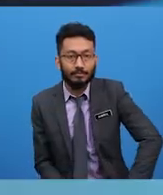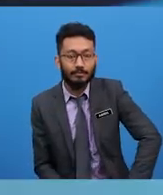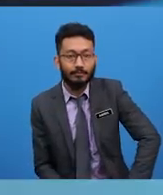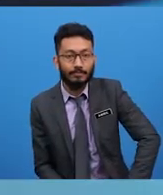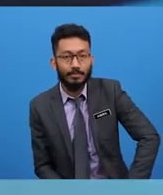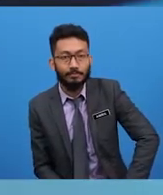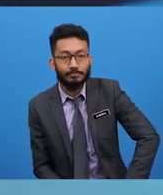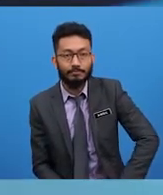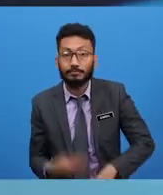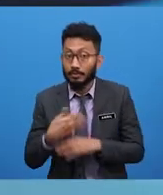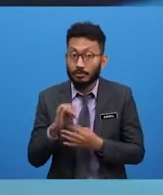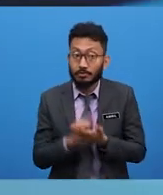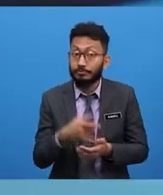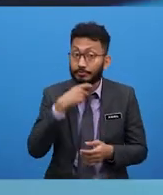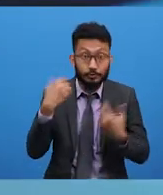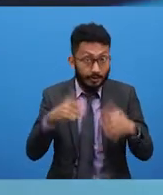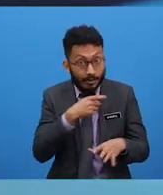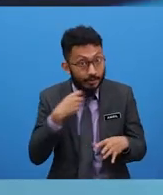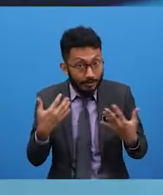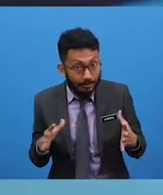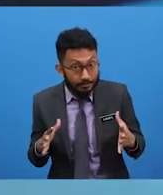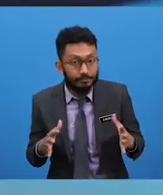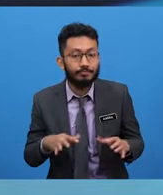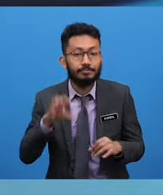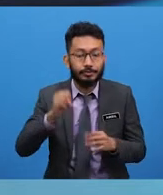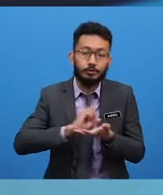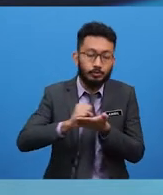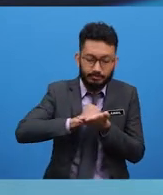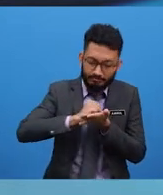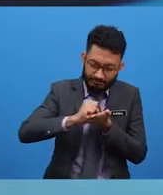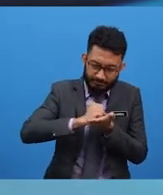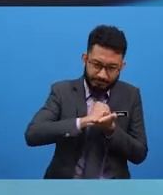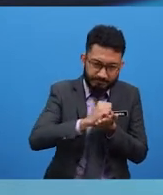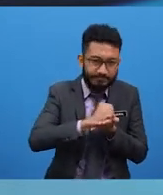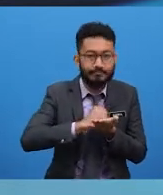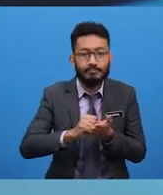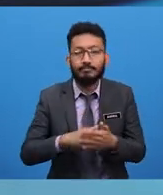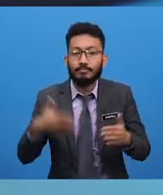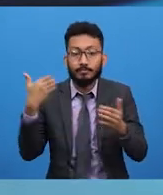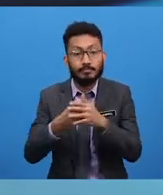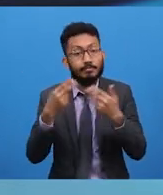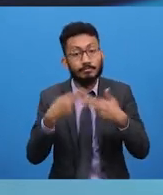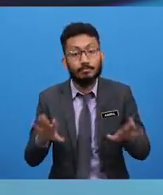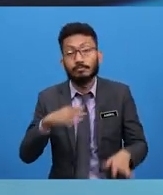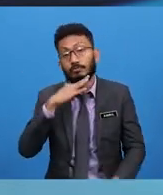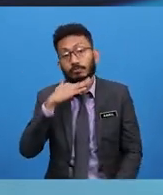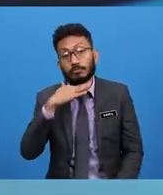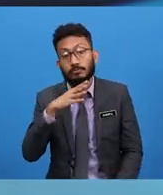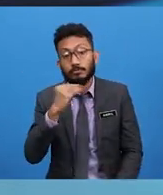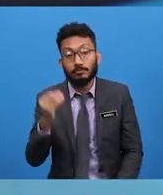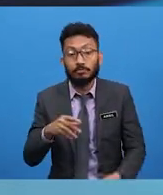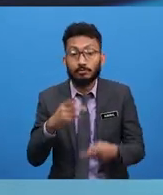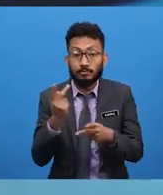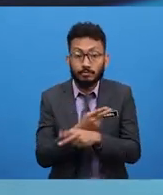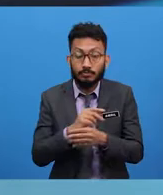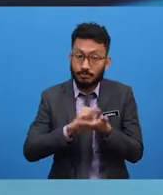Selepas kering, kita akan cucikan sehingga hilang lebihan warna dan silikat pada permukaan kain dengan satu kali cucian dan dua